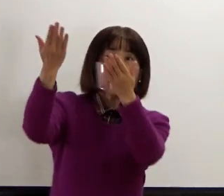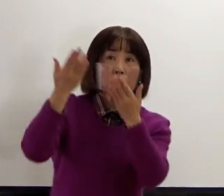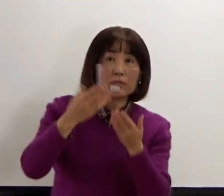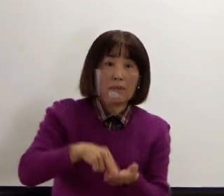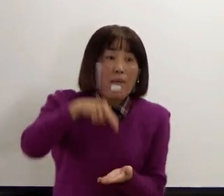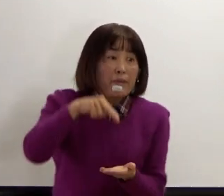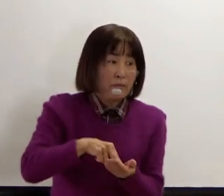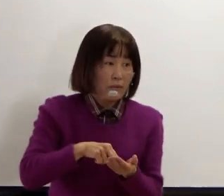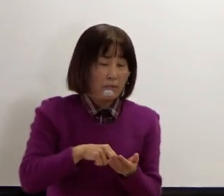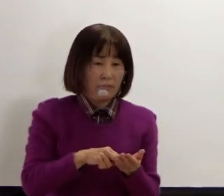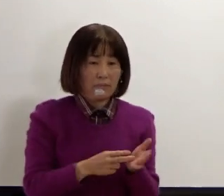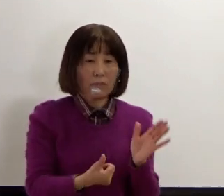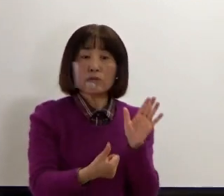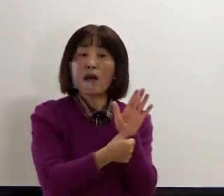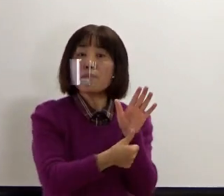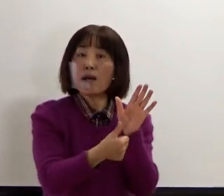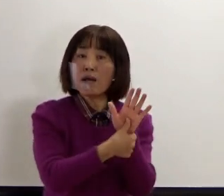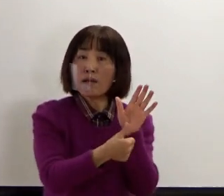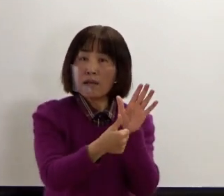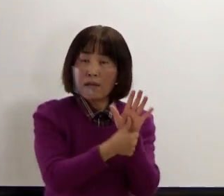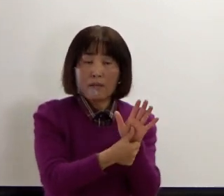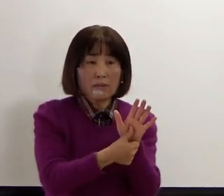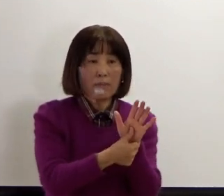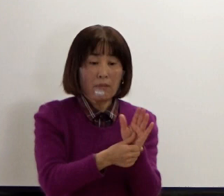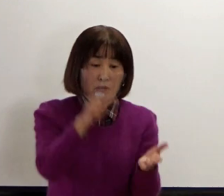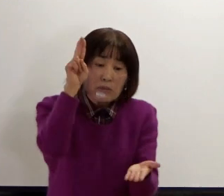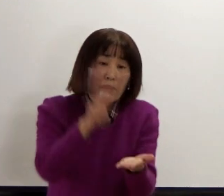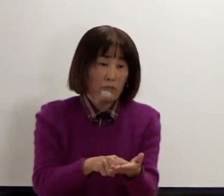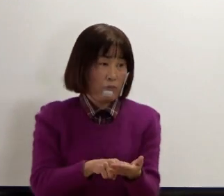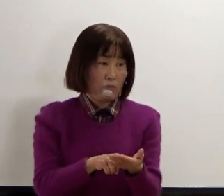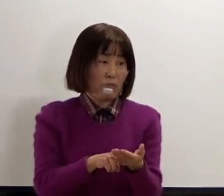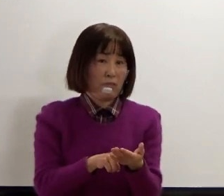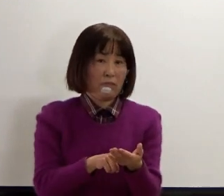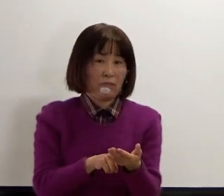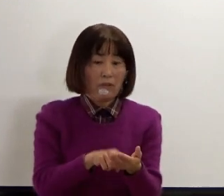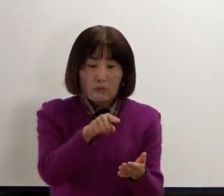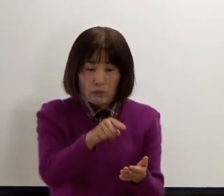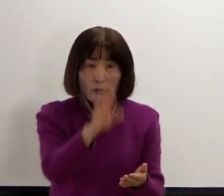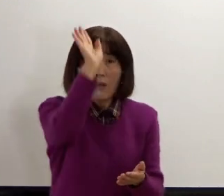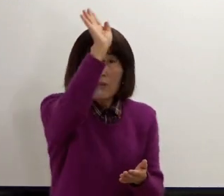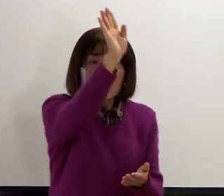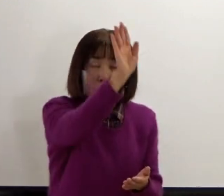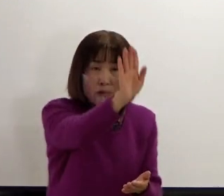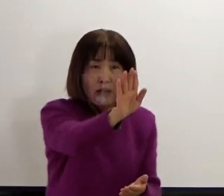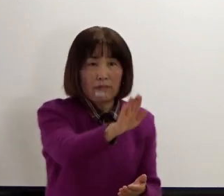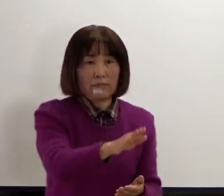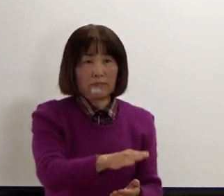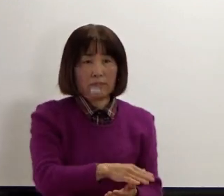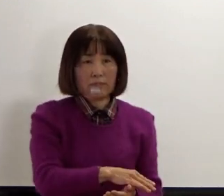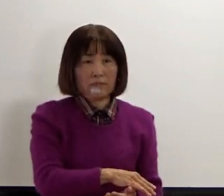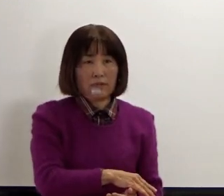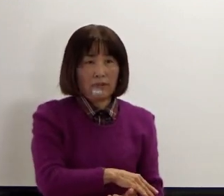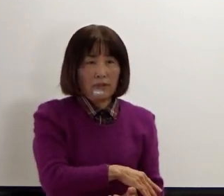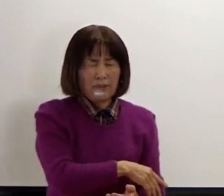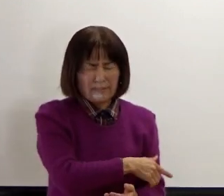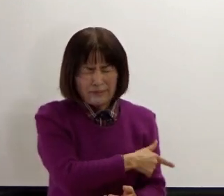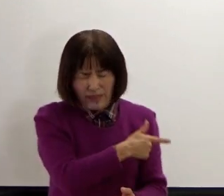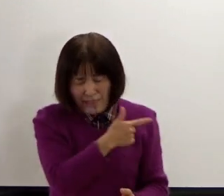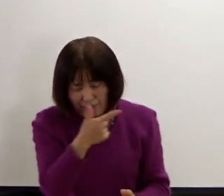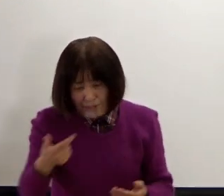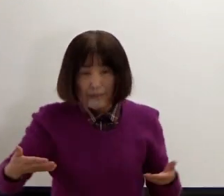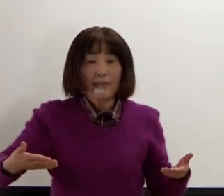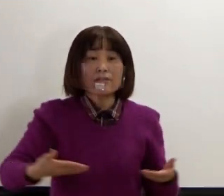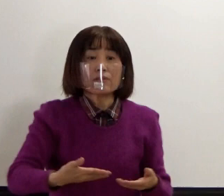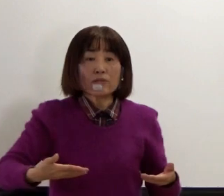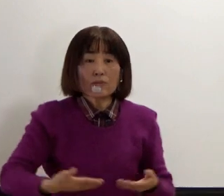名前をヨハネにせえとかですね、この子は将来大変な仕事をすることになるよということを